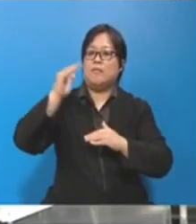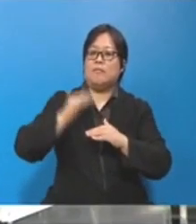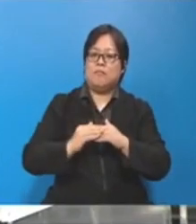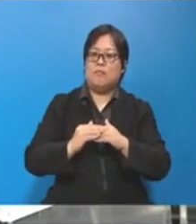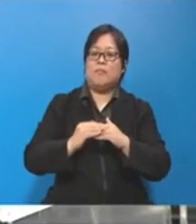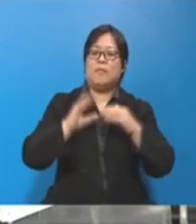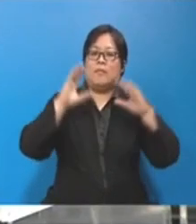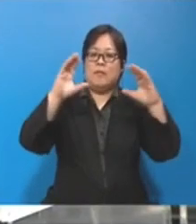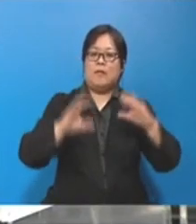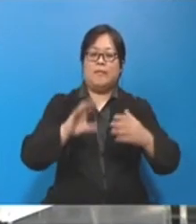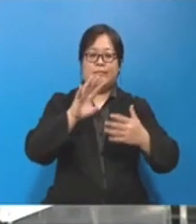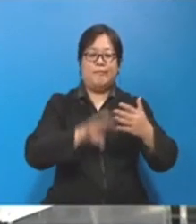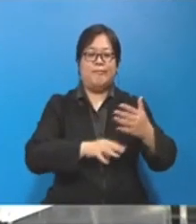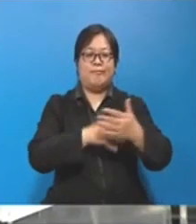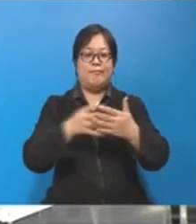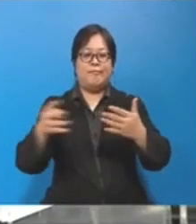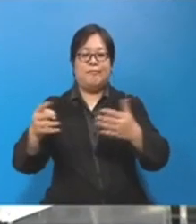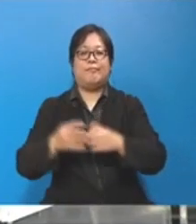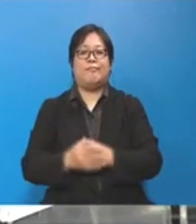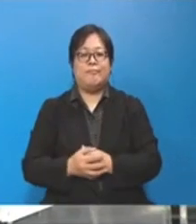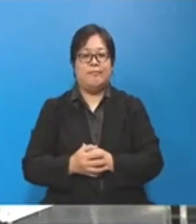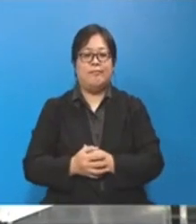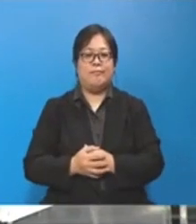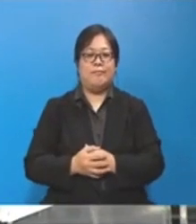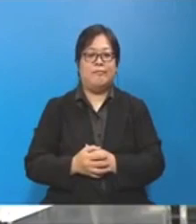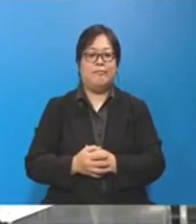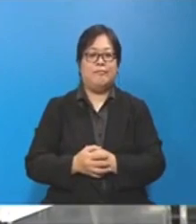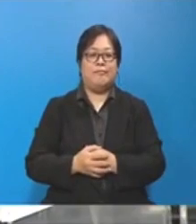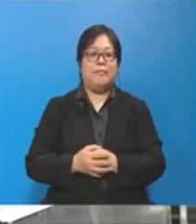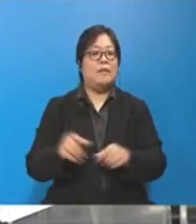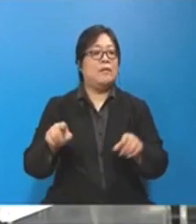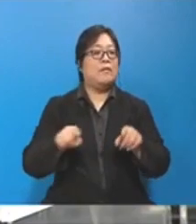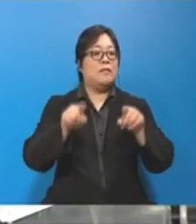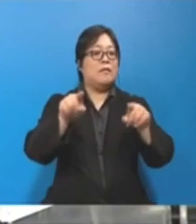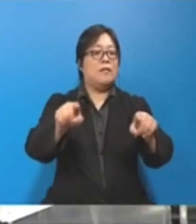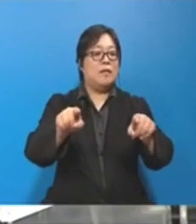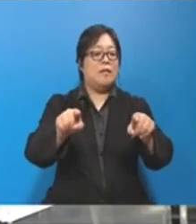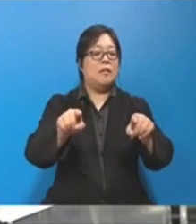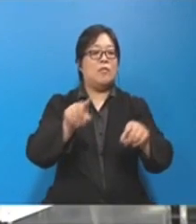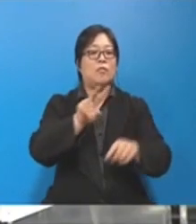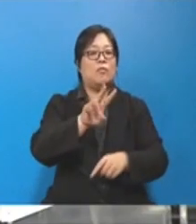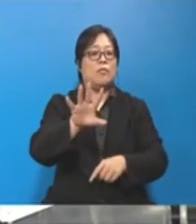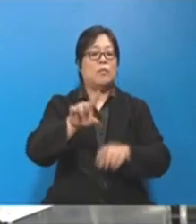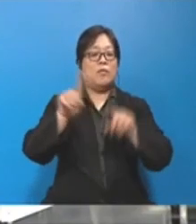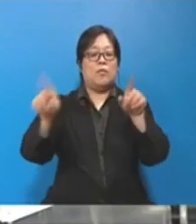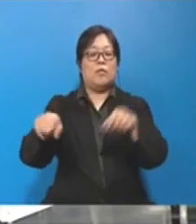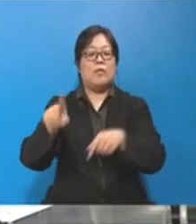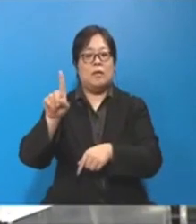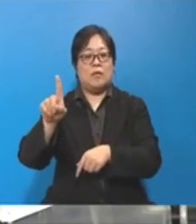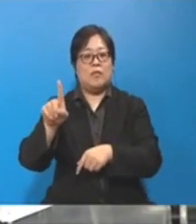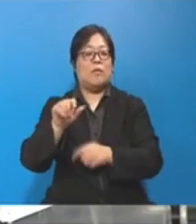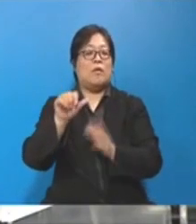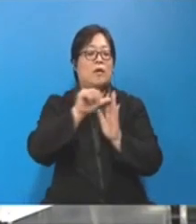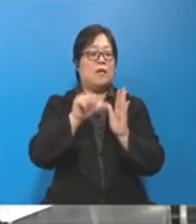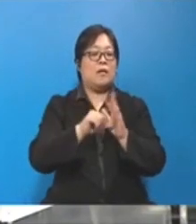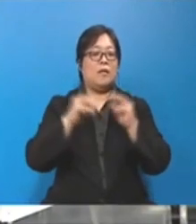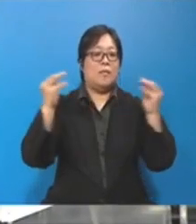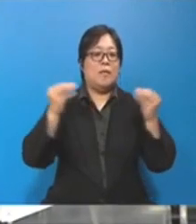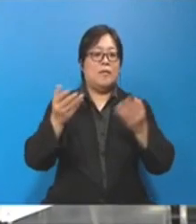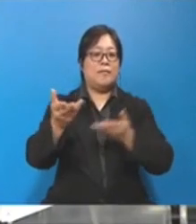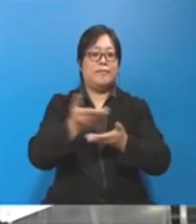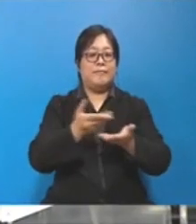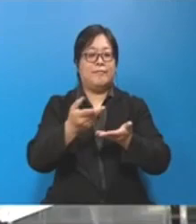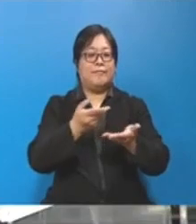secara berkala dijalankan selaras dengan section 25 golongan 1A the majelis